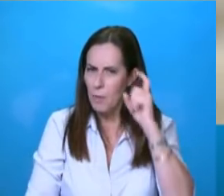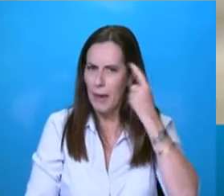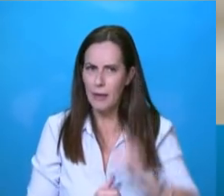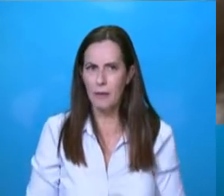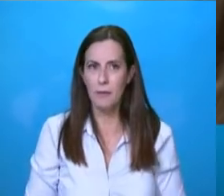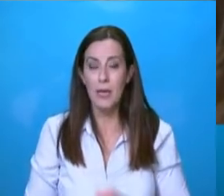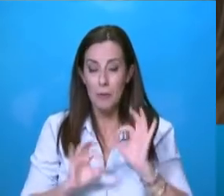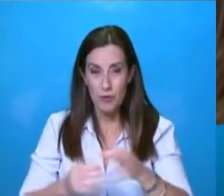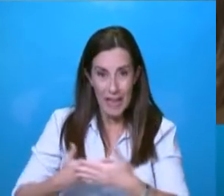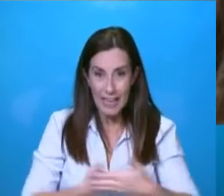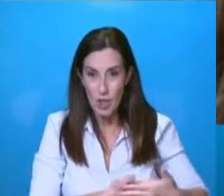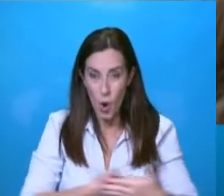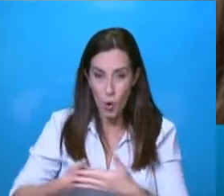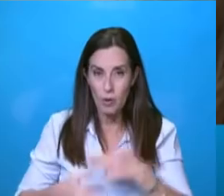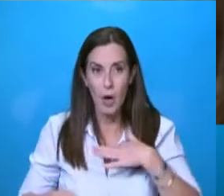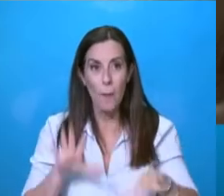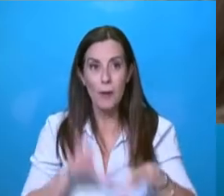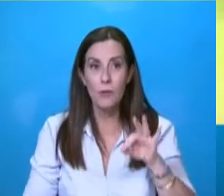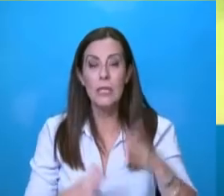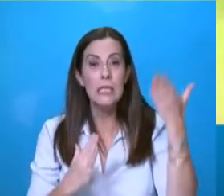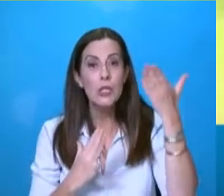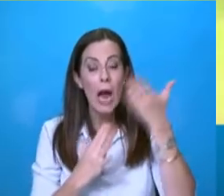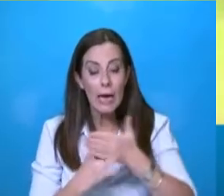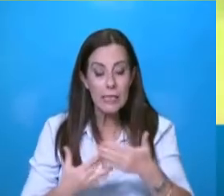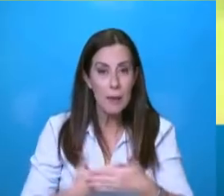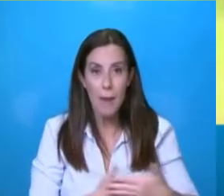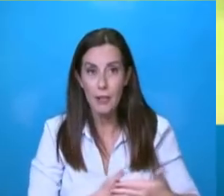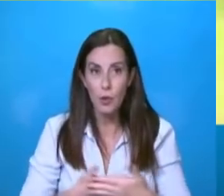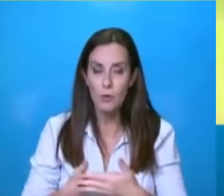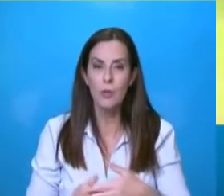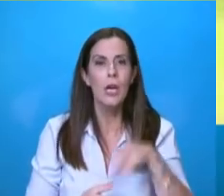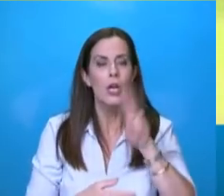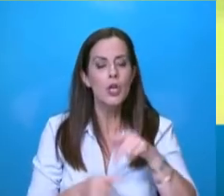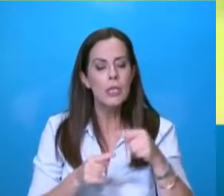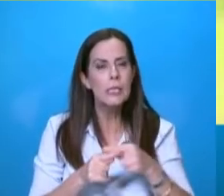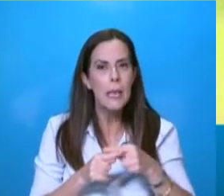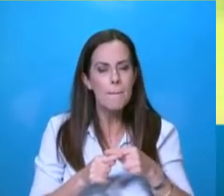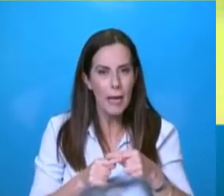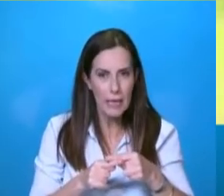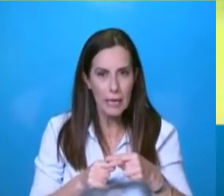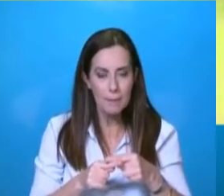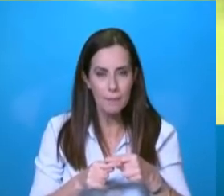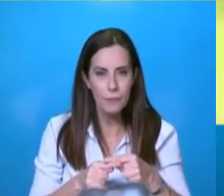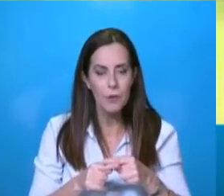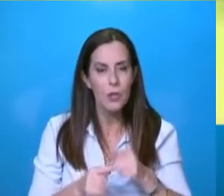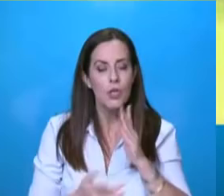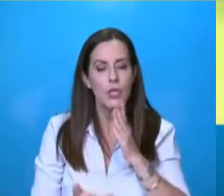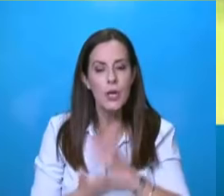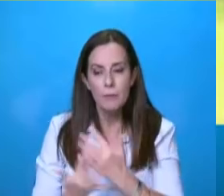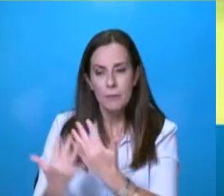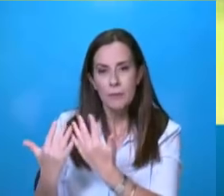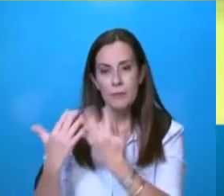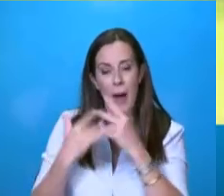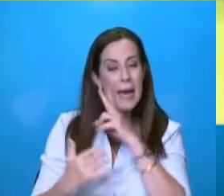עבור הילודים אנחנו מצאנו ש-50% מהם יש עדות לכך שהם נחשפו כנראה